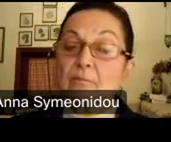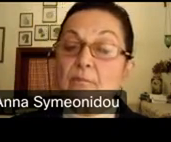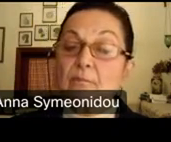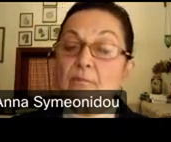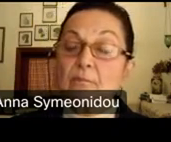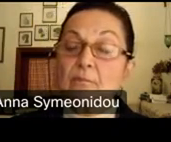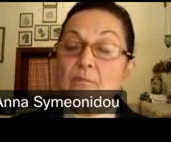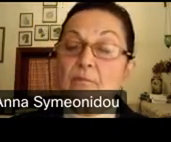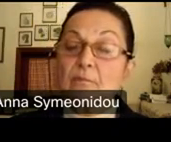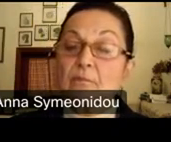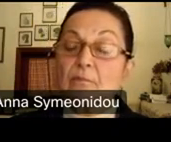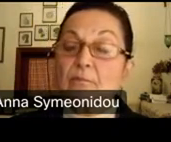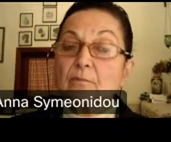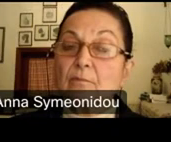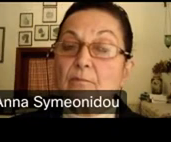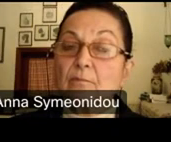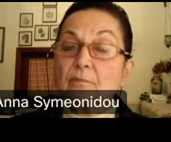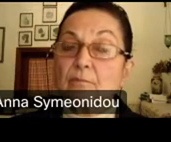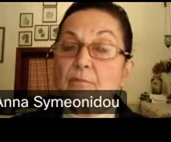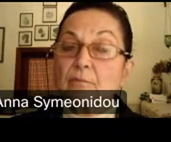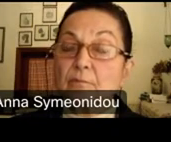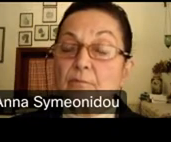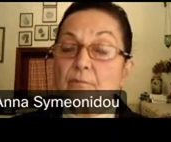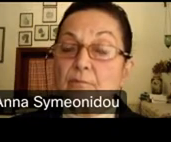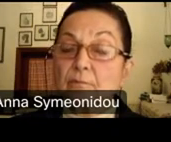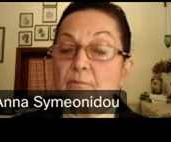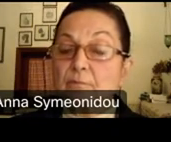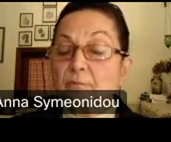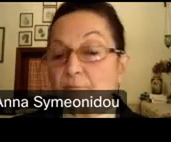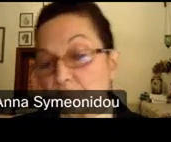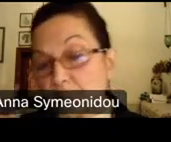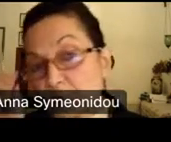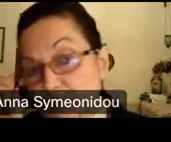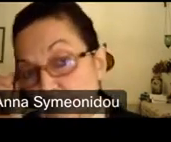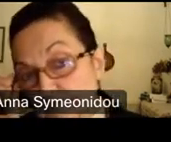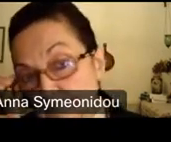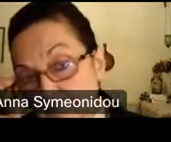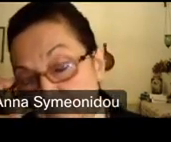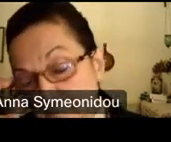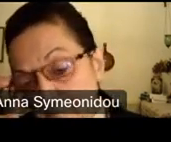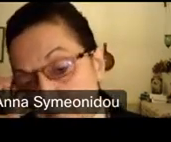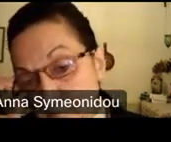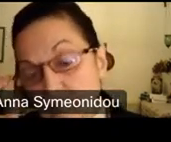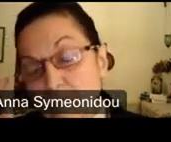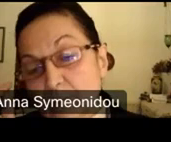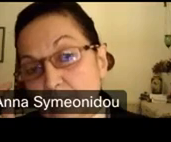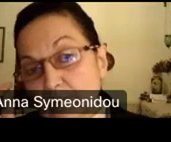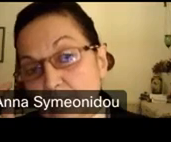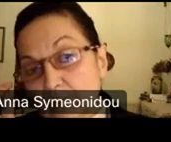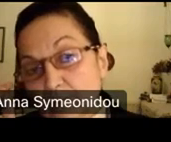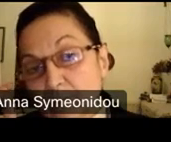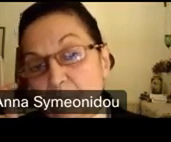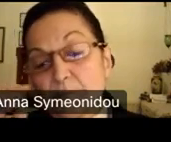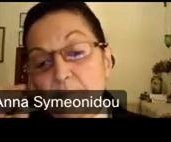ανθρώπων. Η χρήση λέξεων και γλωσσικών μορφών με διαφορετικό τρόπο μετονομάζει και ερμηνεύει εκ νέου την